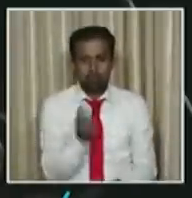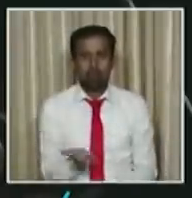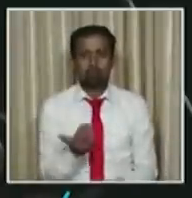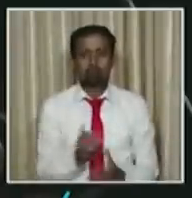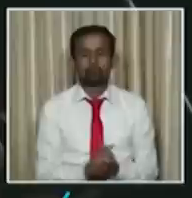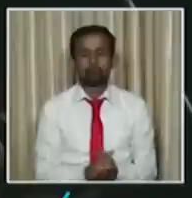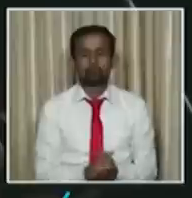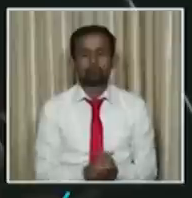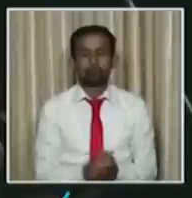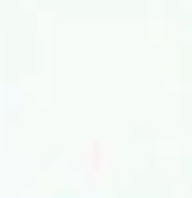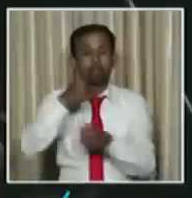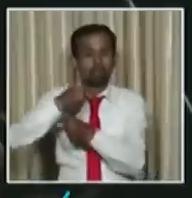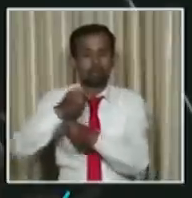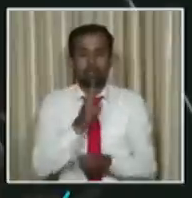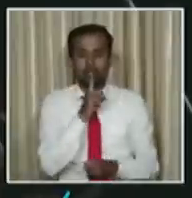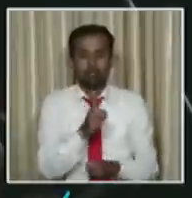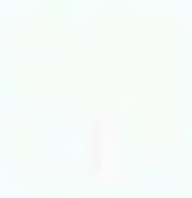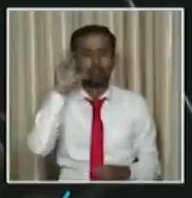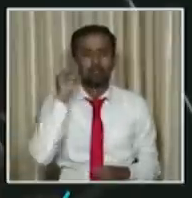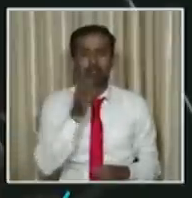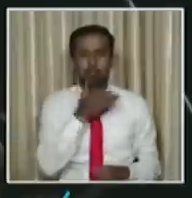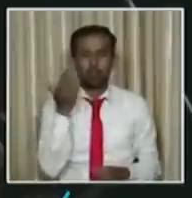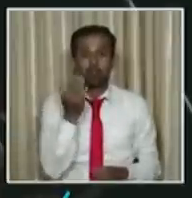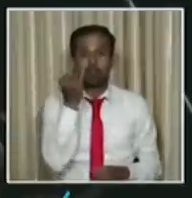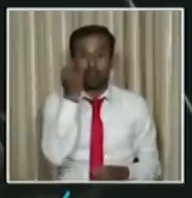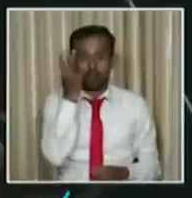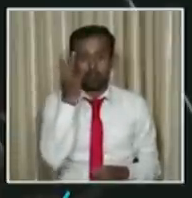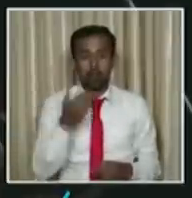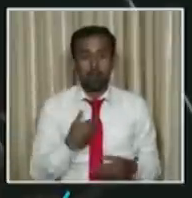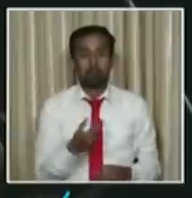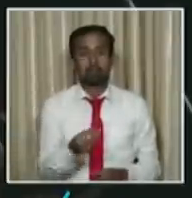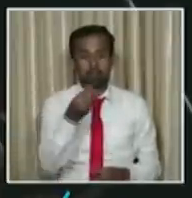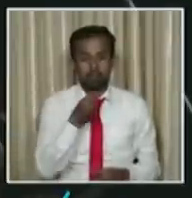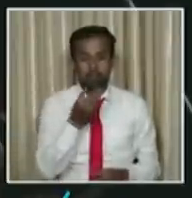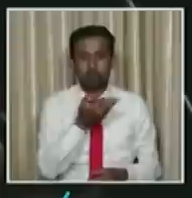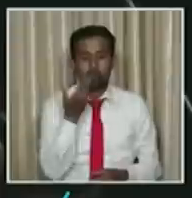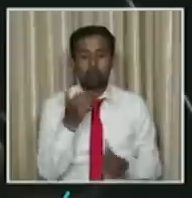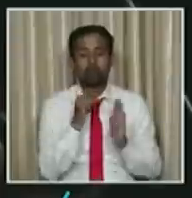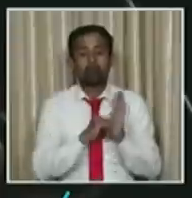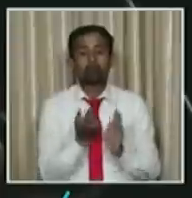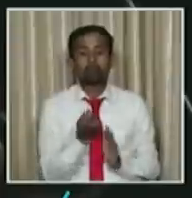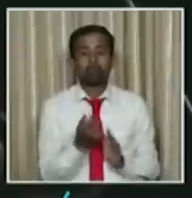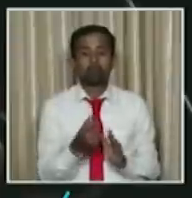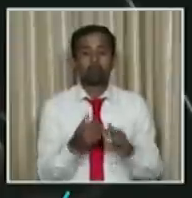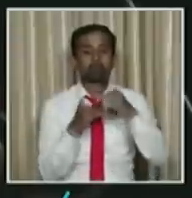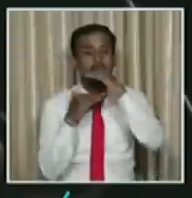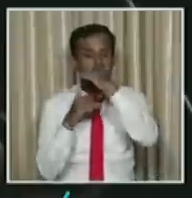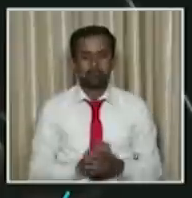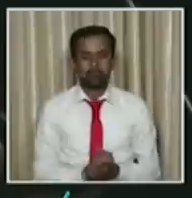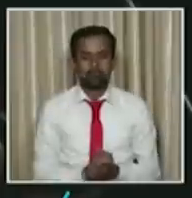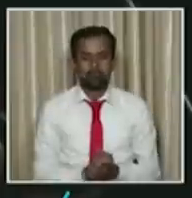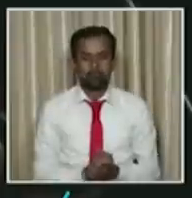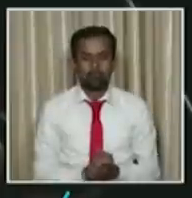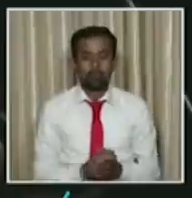අනේක නීතිපතිතුමා කියන්නේ දෙවියන් වහන්සේ නෙමෙයි සිංගප්පූරුවේ අපිට ලබා ගන්න පුළුවන් වන්දි මුදල දැඩි ලෙස සීමා කළා තියෙනවා